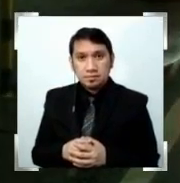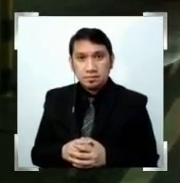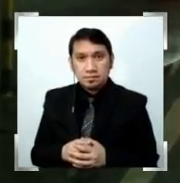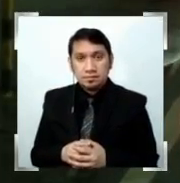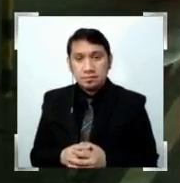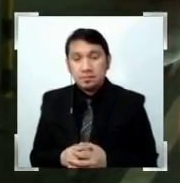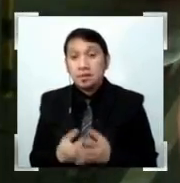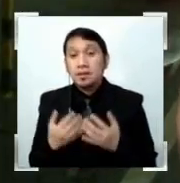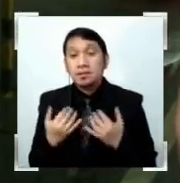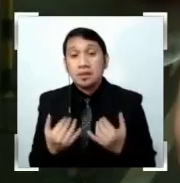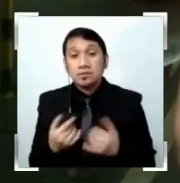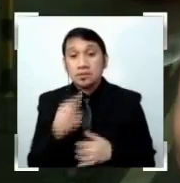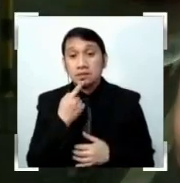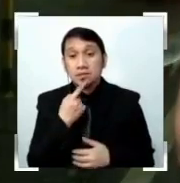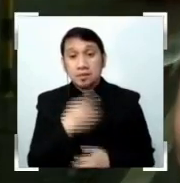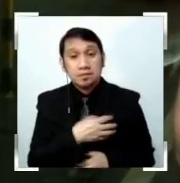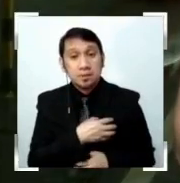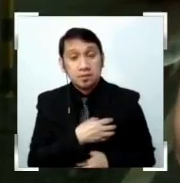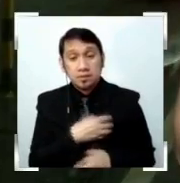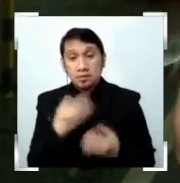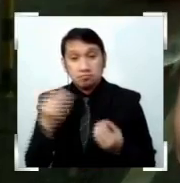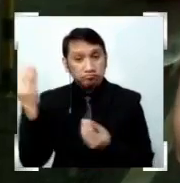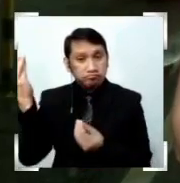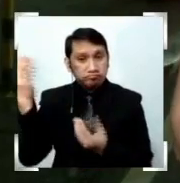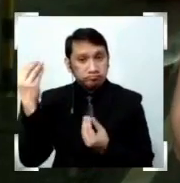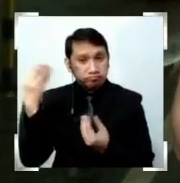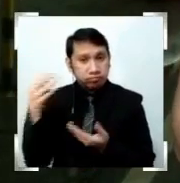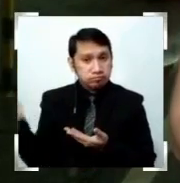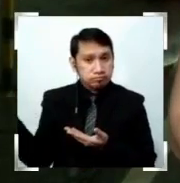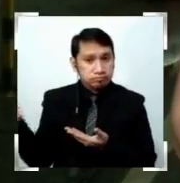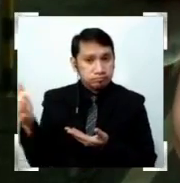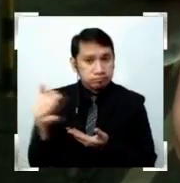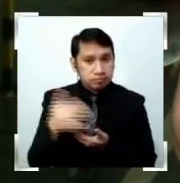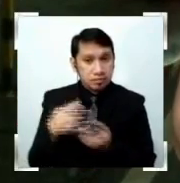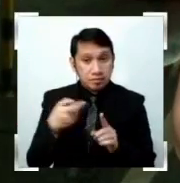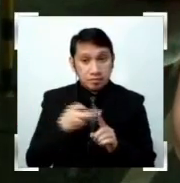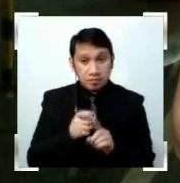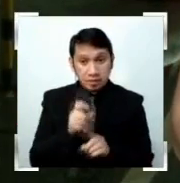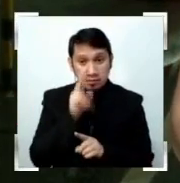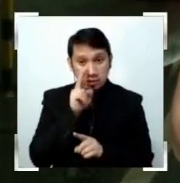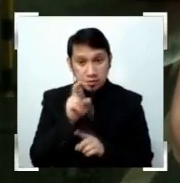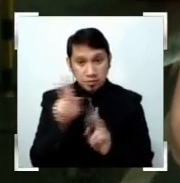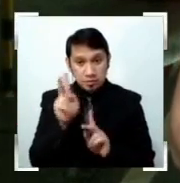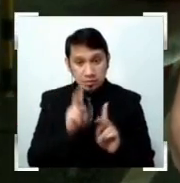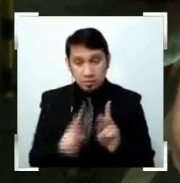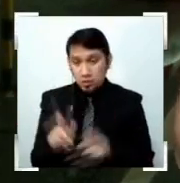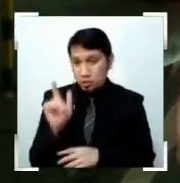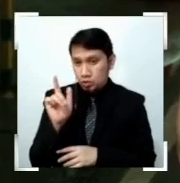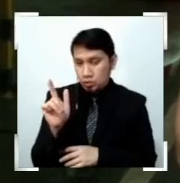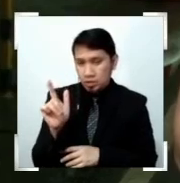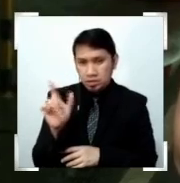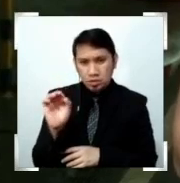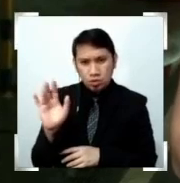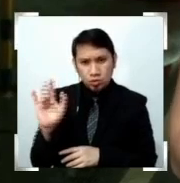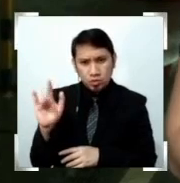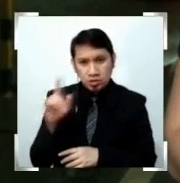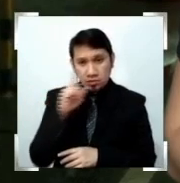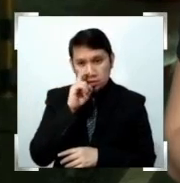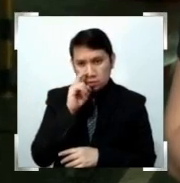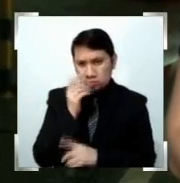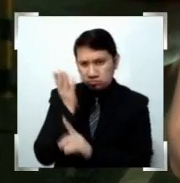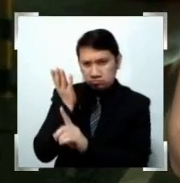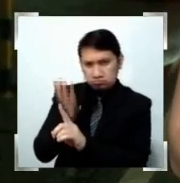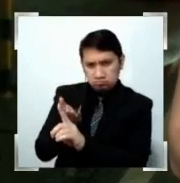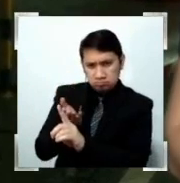Dagdag ng police, base sa mga impormasyon na nakuha nila mula sa mga witness, nasa 20 to 25 years old ang itsura ng mga